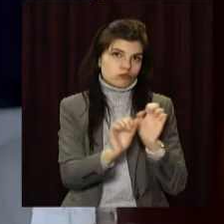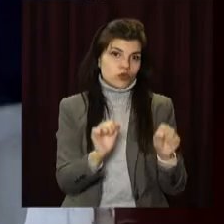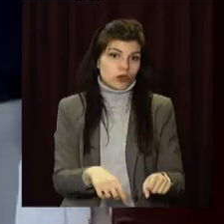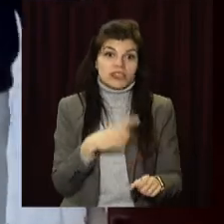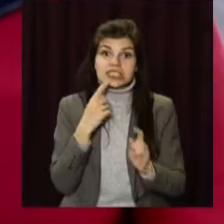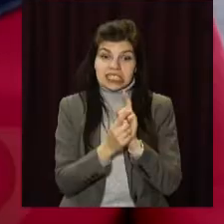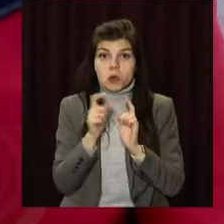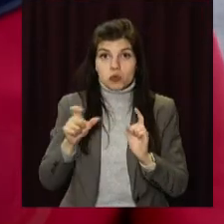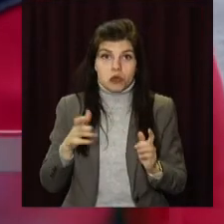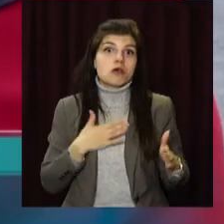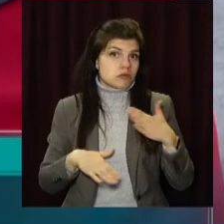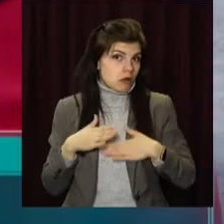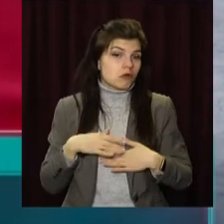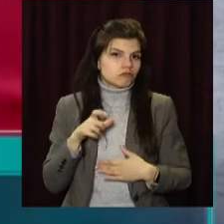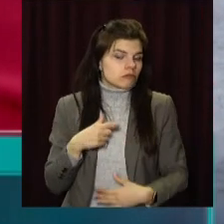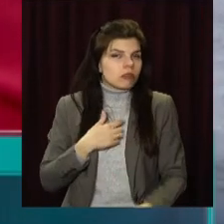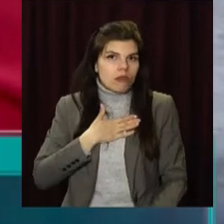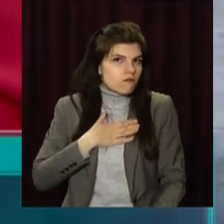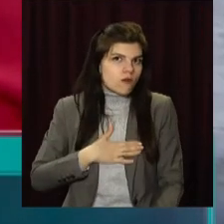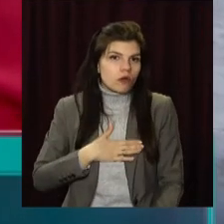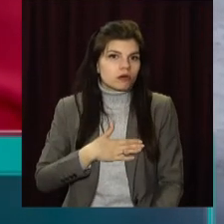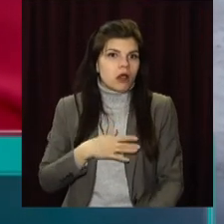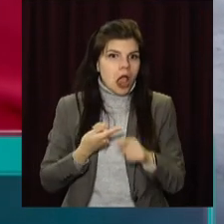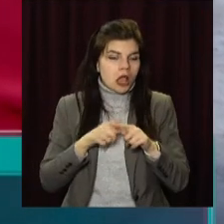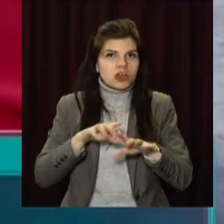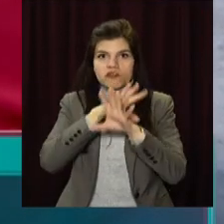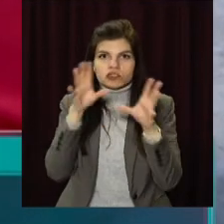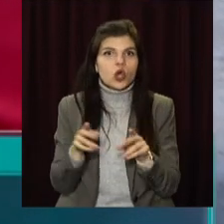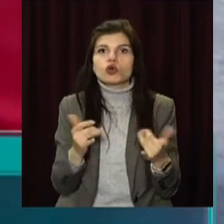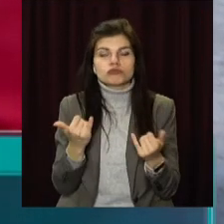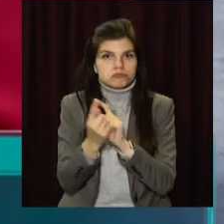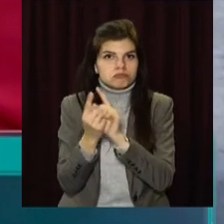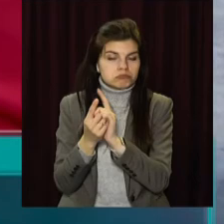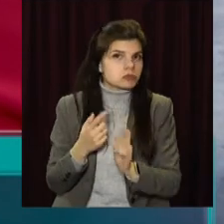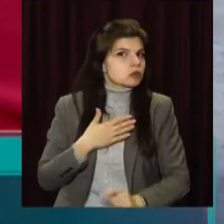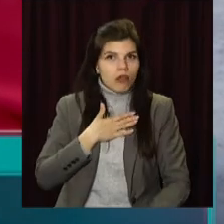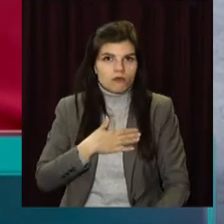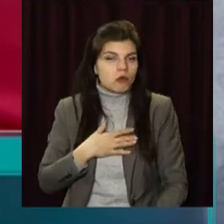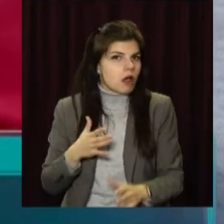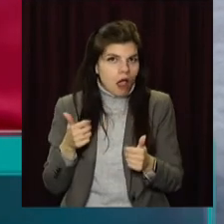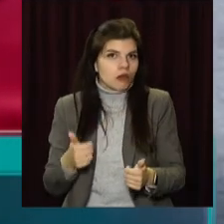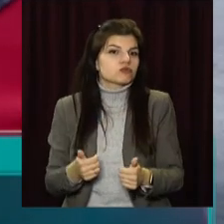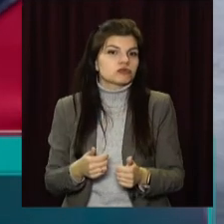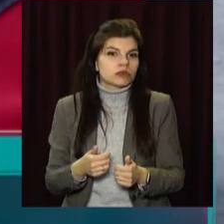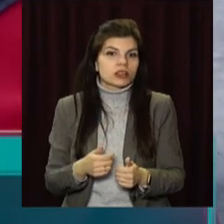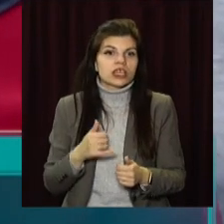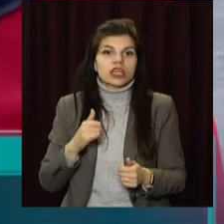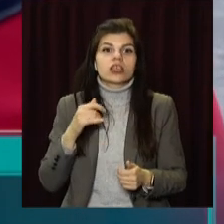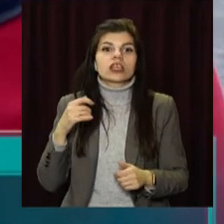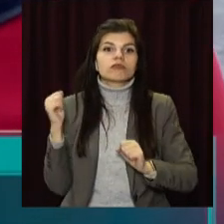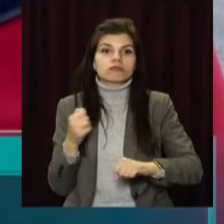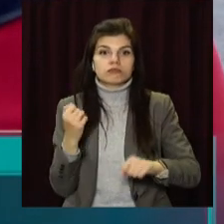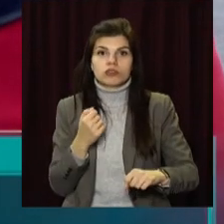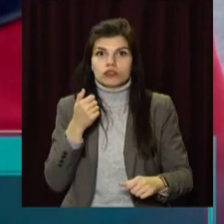радіють і жителі. Я довольна этим всем, что у нас делается. Хорошо. И дворники хорошо